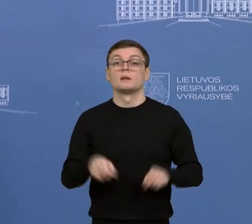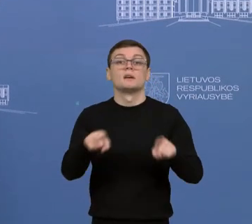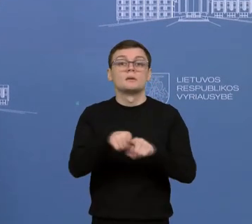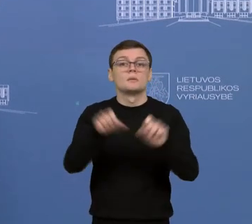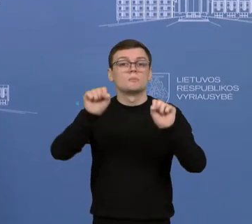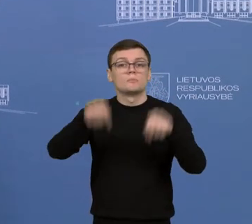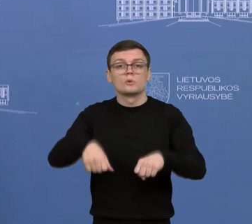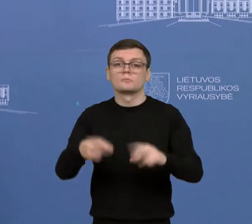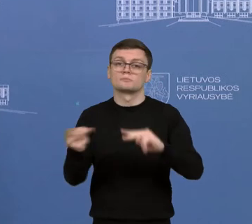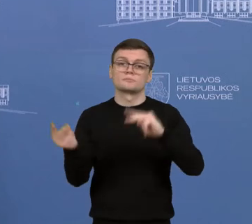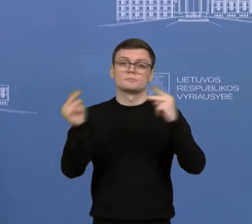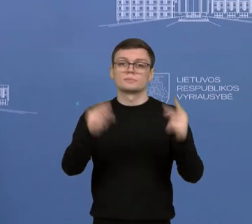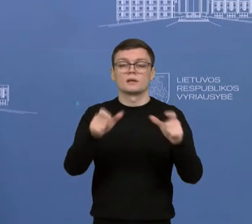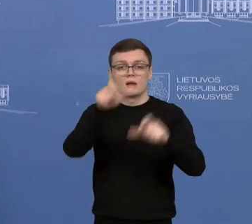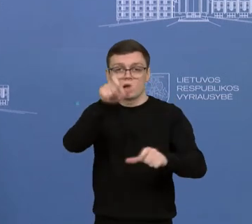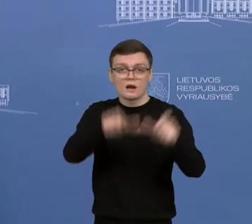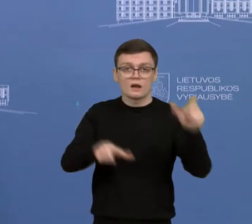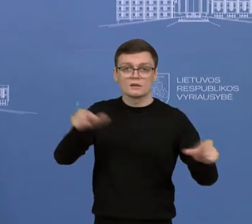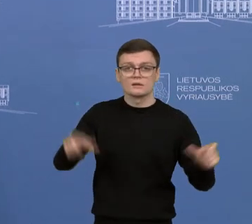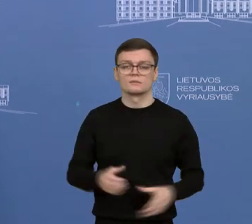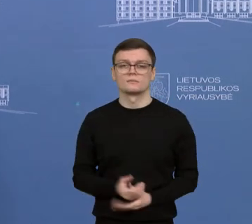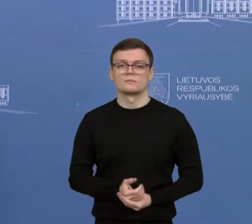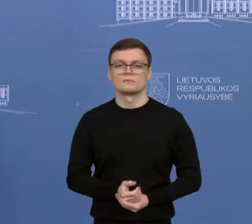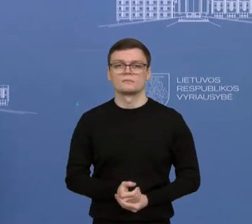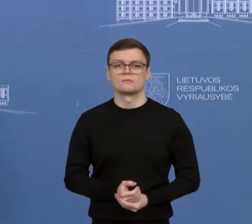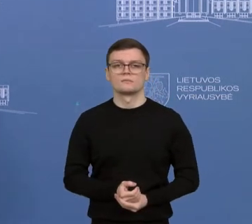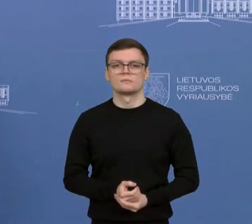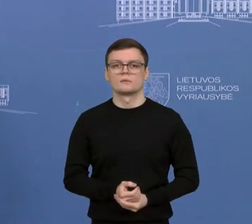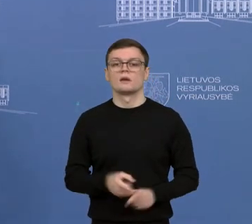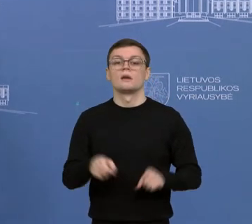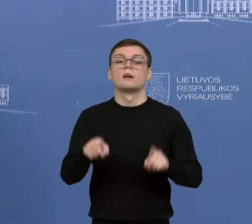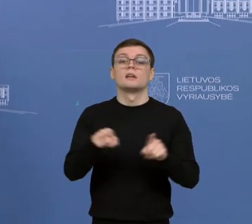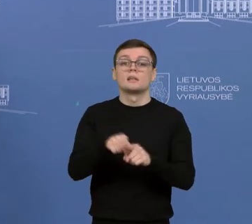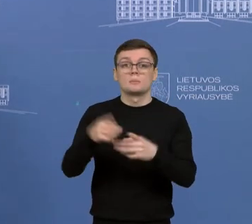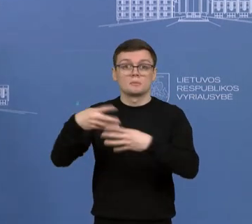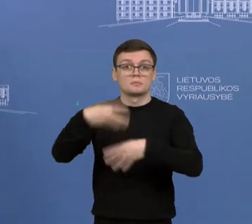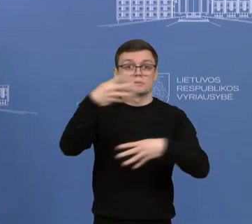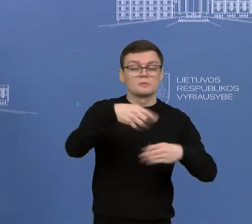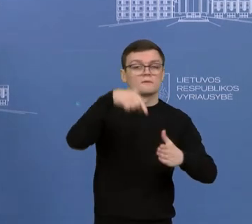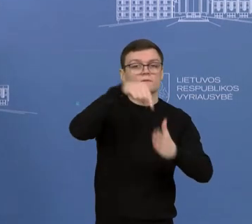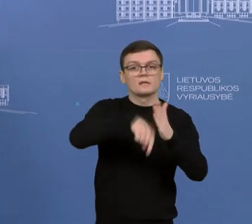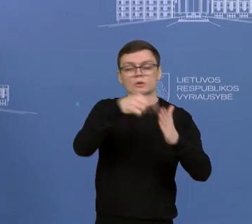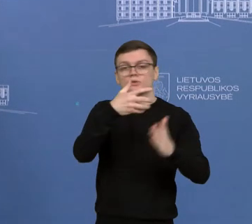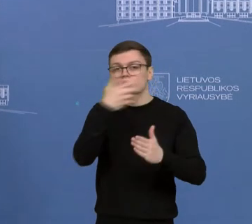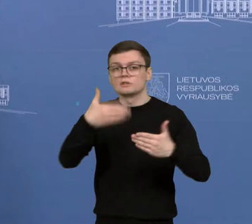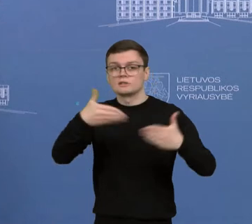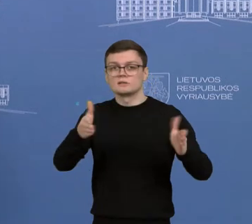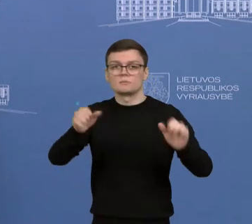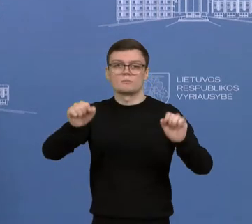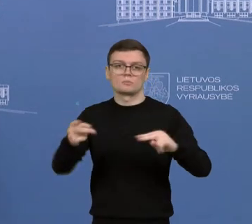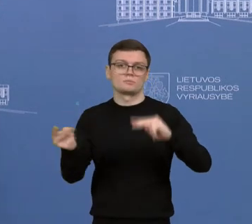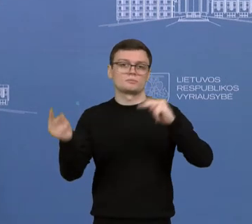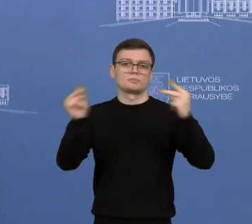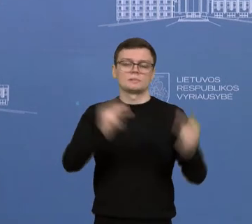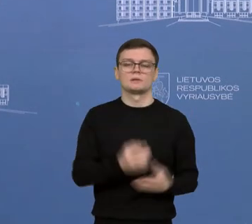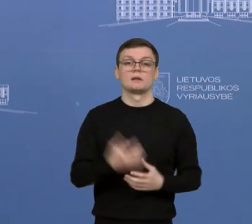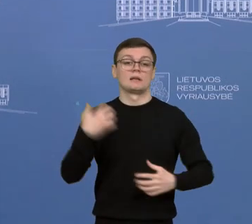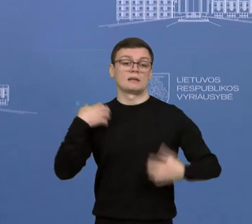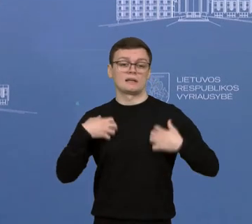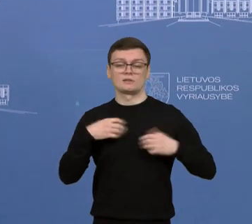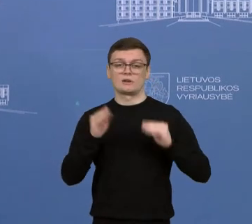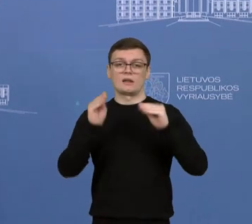pasikeisti radiatorius ir taip pat daugiabučių namų vidaus šildymo sistemas, kas leistų greičiau